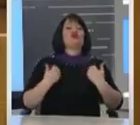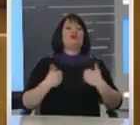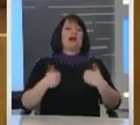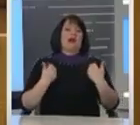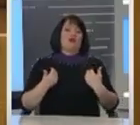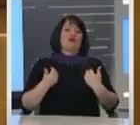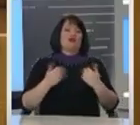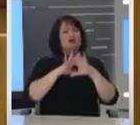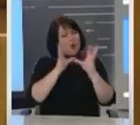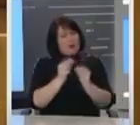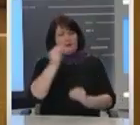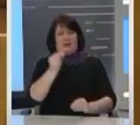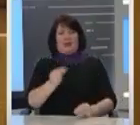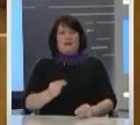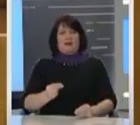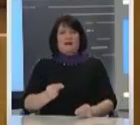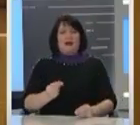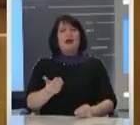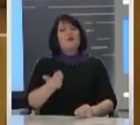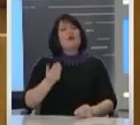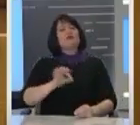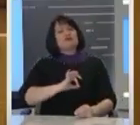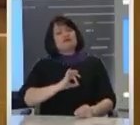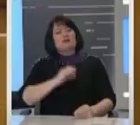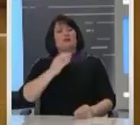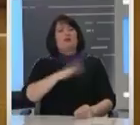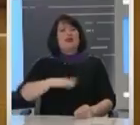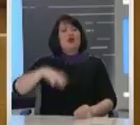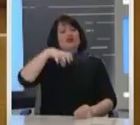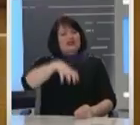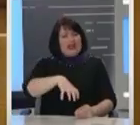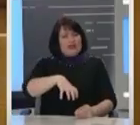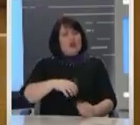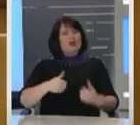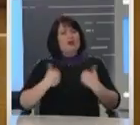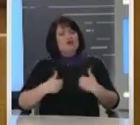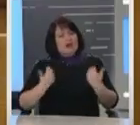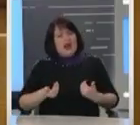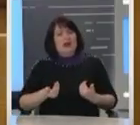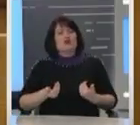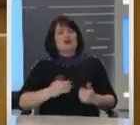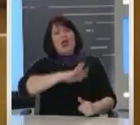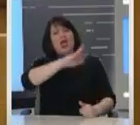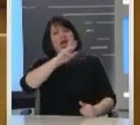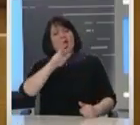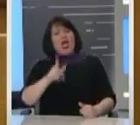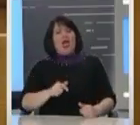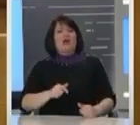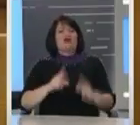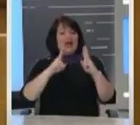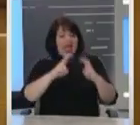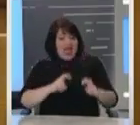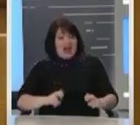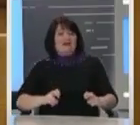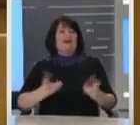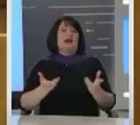ανθρώπους σε όλα τα επίπεδα, από την προσχολική αγωγή, από τους παιδικούς σταθμούς για τα νέα ζευγάρια, μέχρι τις δημόσιες επενδύσεις στην έρευνα, στην